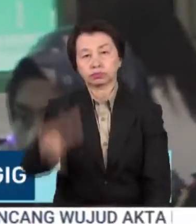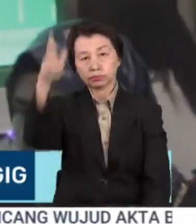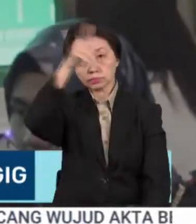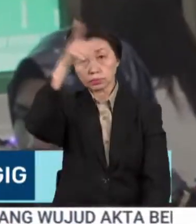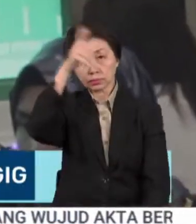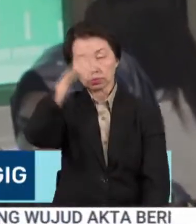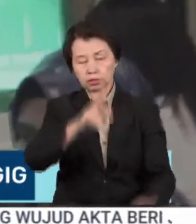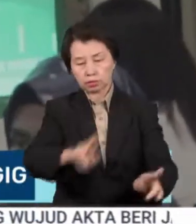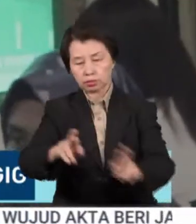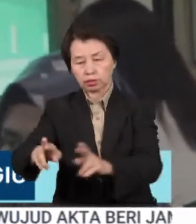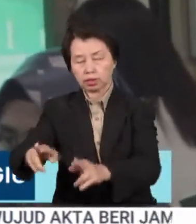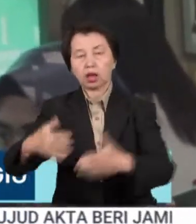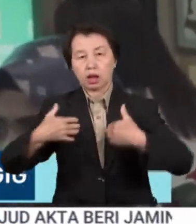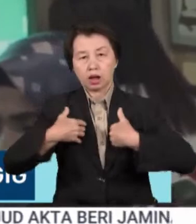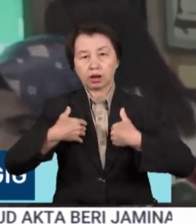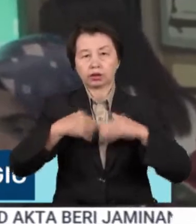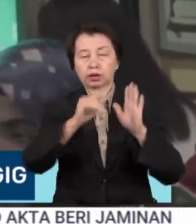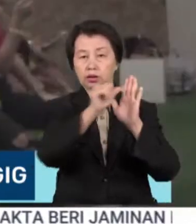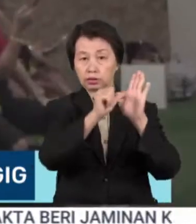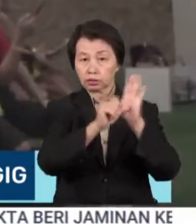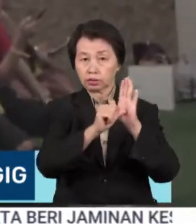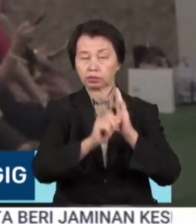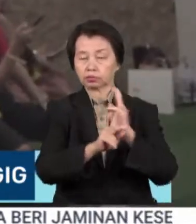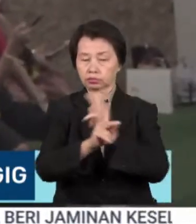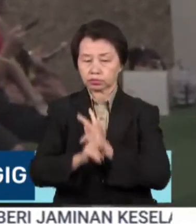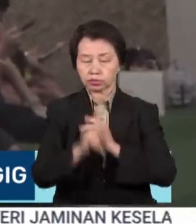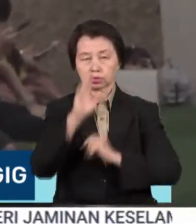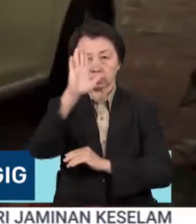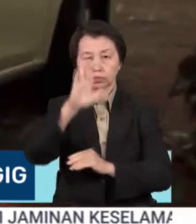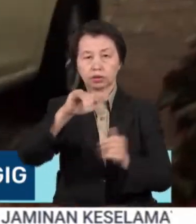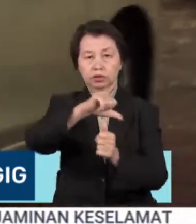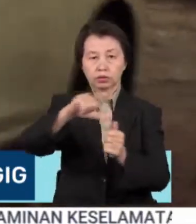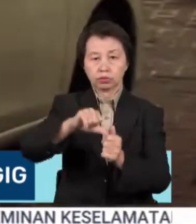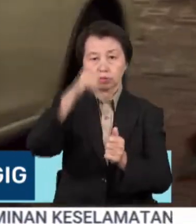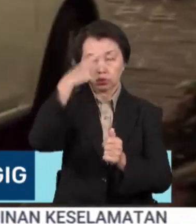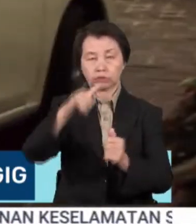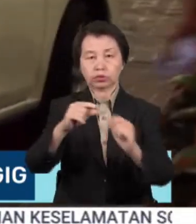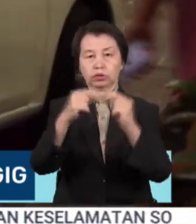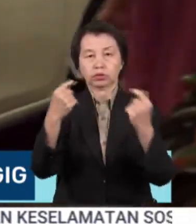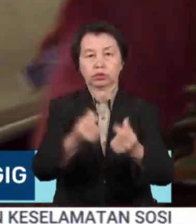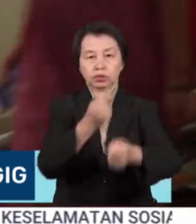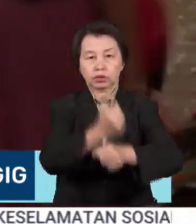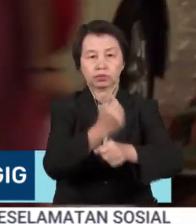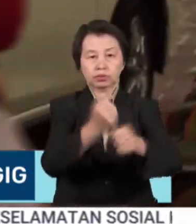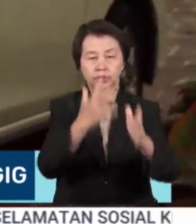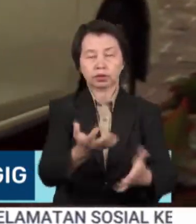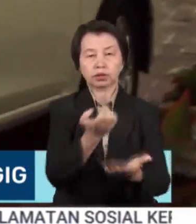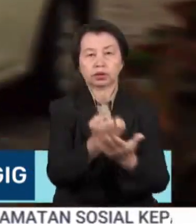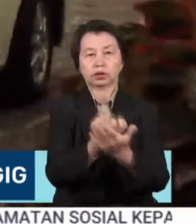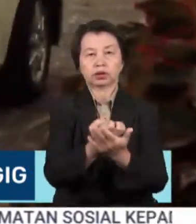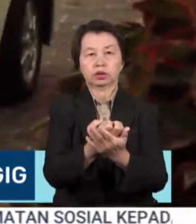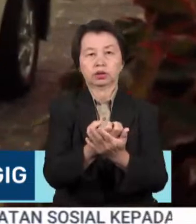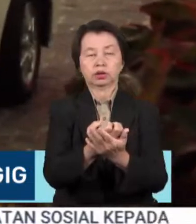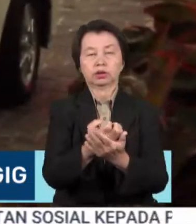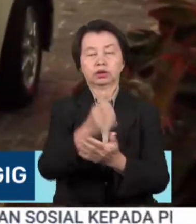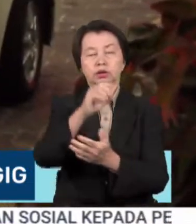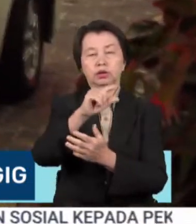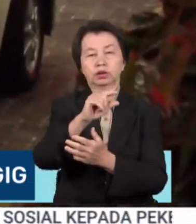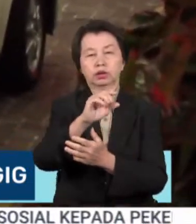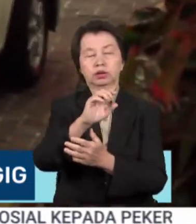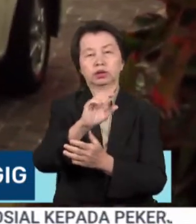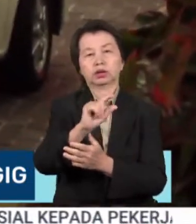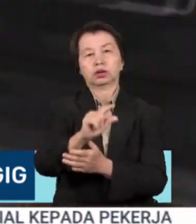Kerajaan rancang mewujudkan akta bagi menjamin keselamatan sosial kepada golongan pekerja ekonomi gig membabitkan